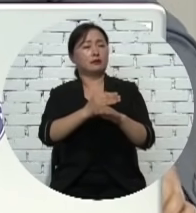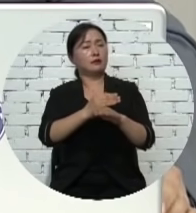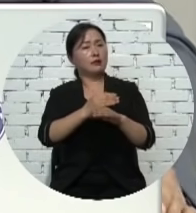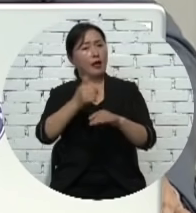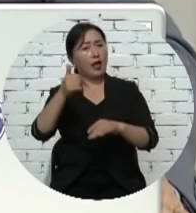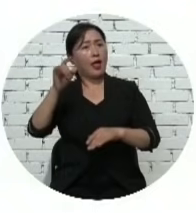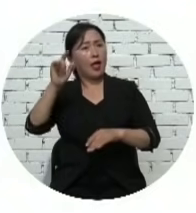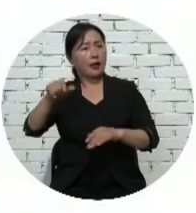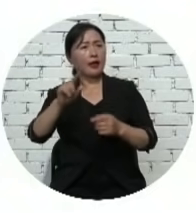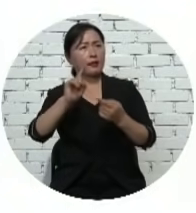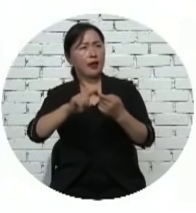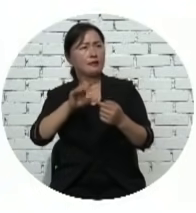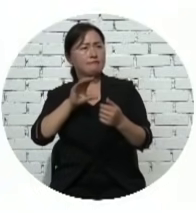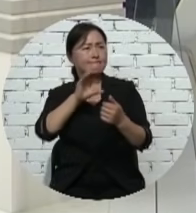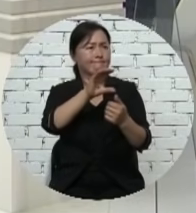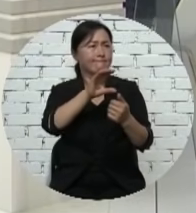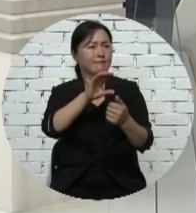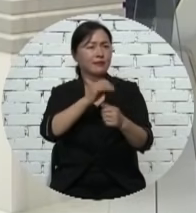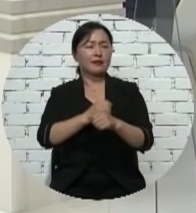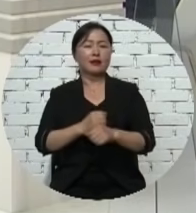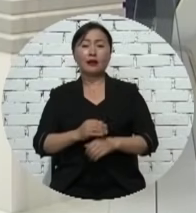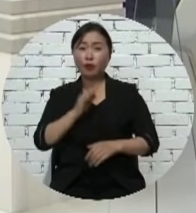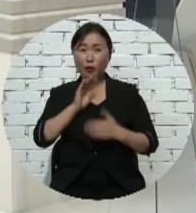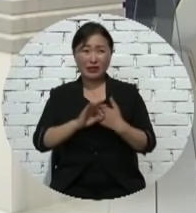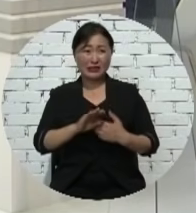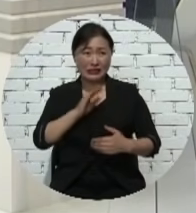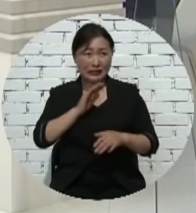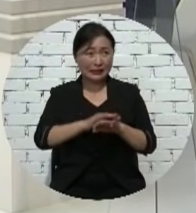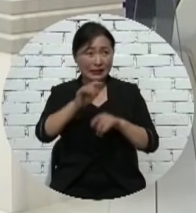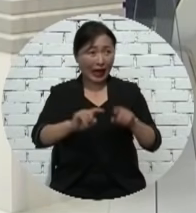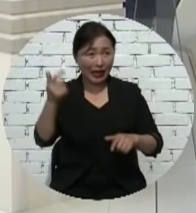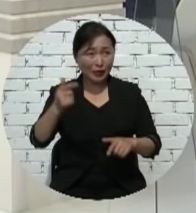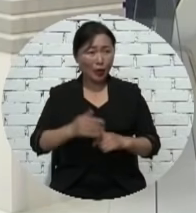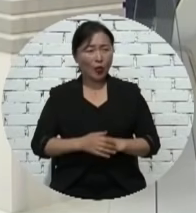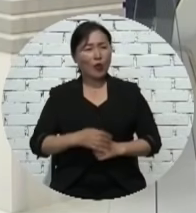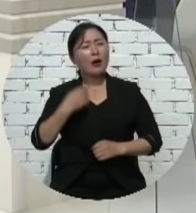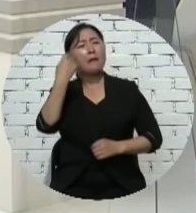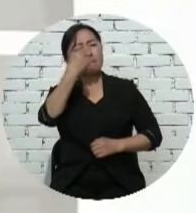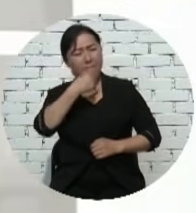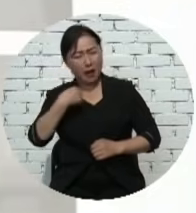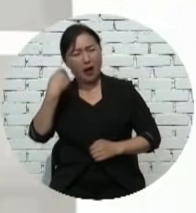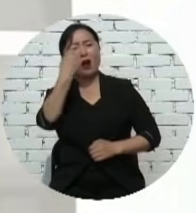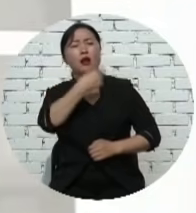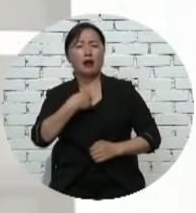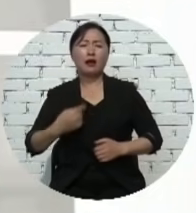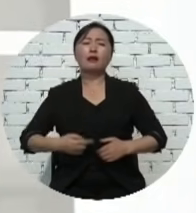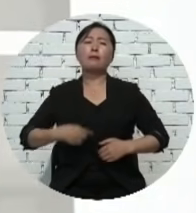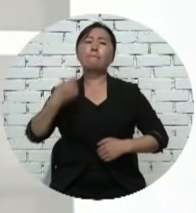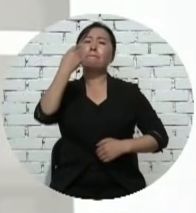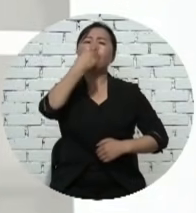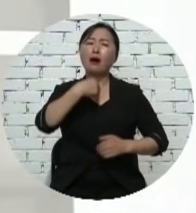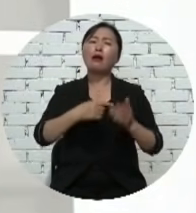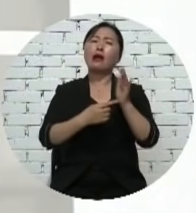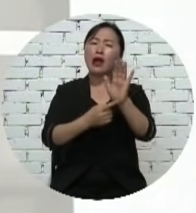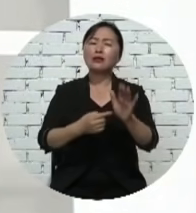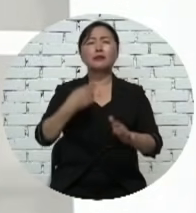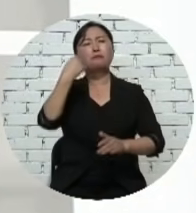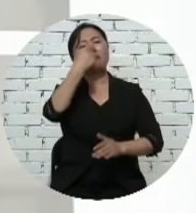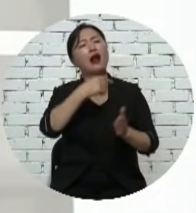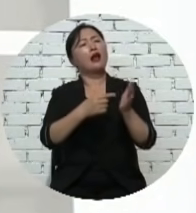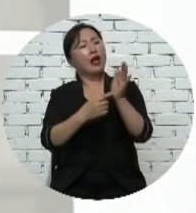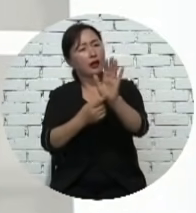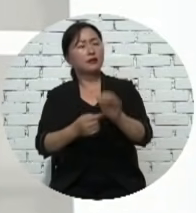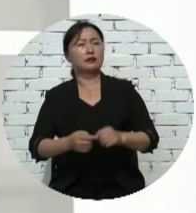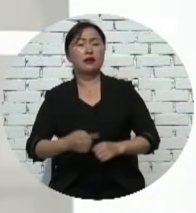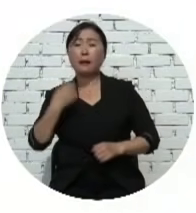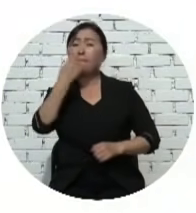할 수가 있다는 지금 겁니다. 지금 말씀하시는 것이 이제 계속 실제로 그런 게 아니라 그렇게 주장을 해야지 이런 효과가 생긴다. 이렇게 아니, 주장을 해야지 그, 이런 효과가 생긴다. 이런 식이거든요. 아니